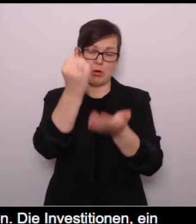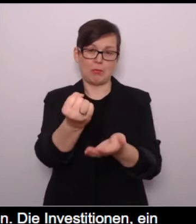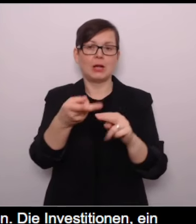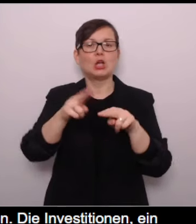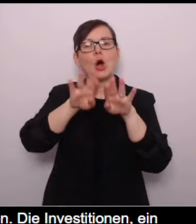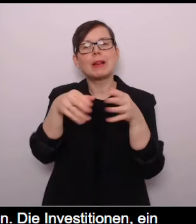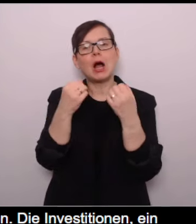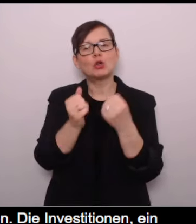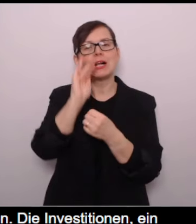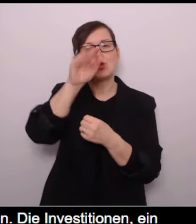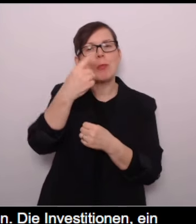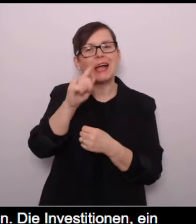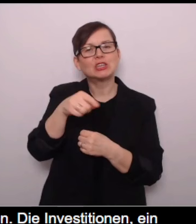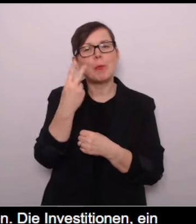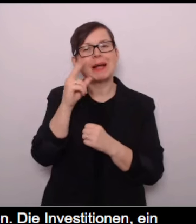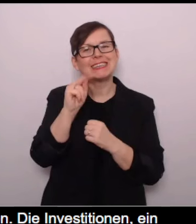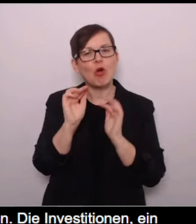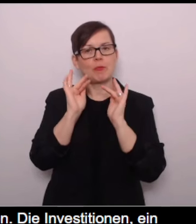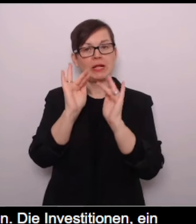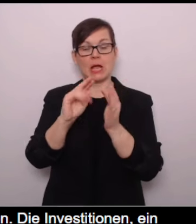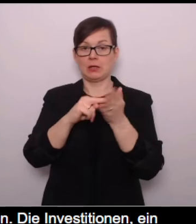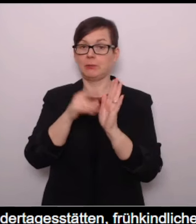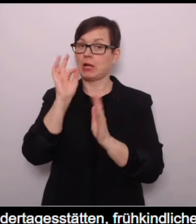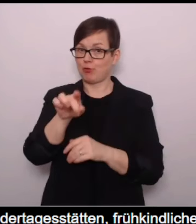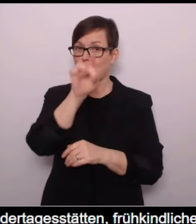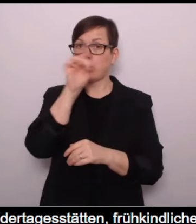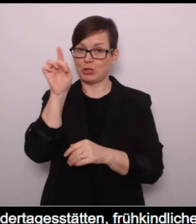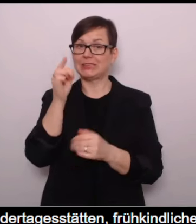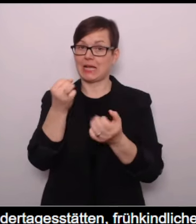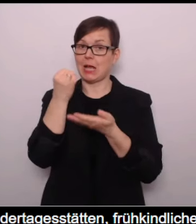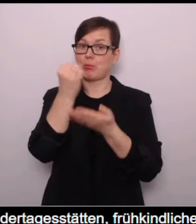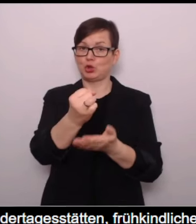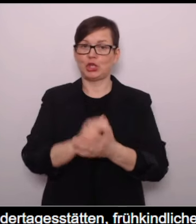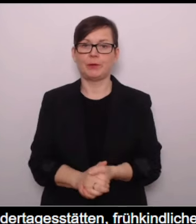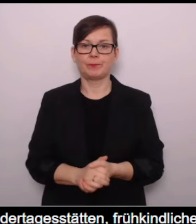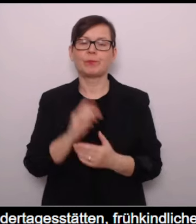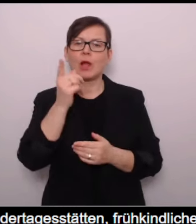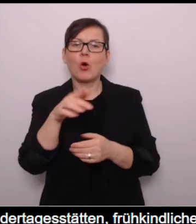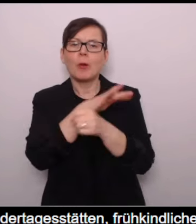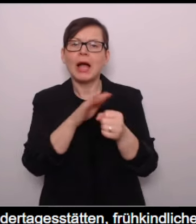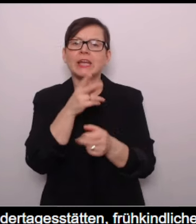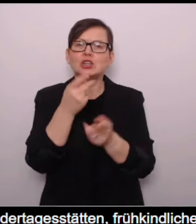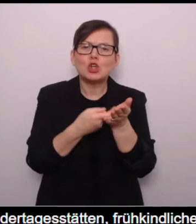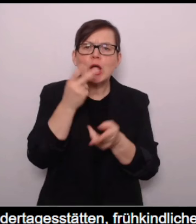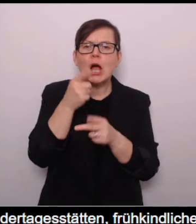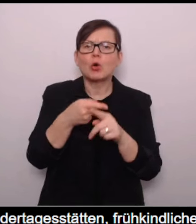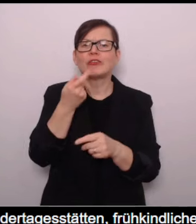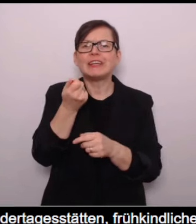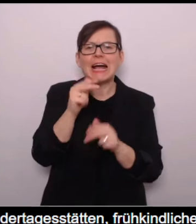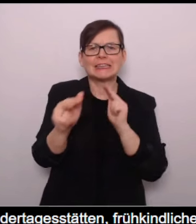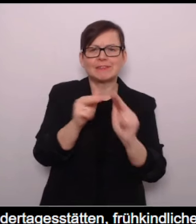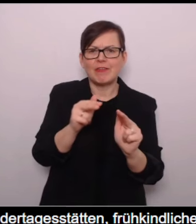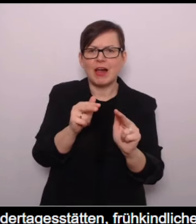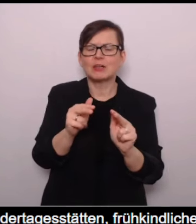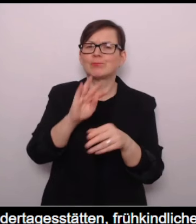das hier hinterfragt wird, auf Rekordniveau. Wir haben im Doppelhaushalt über 1,12 Milliarden eingeplant für das